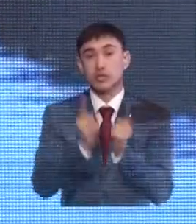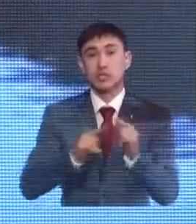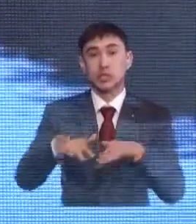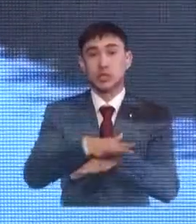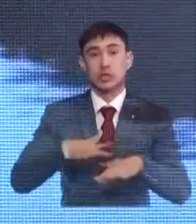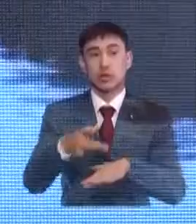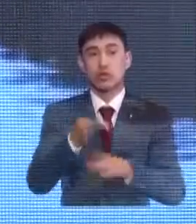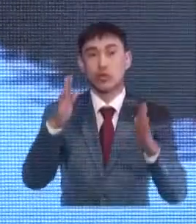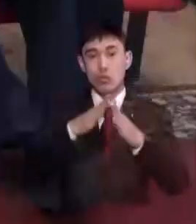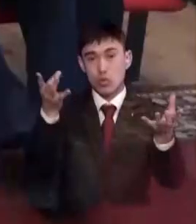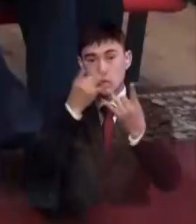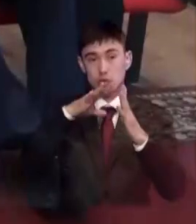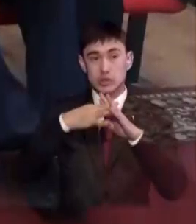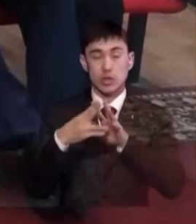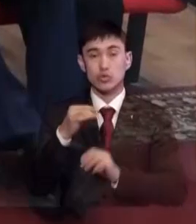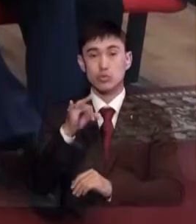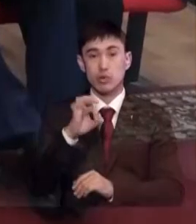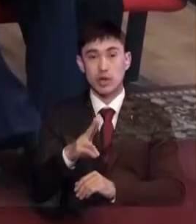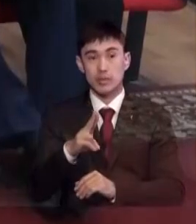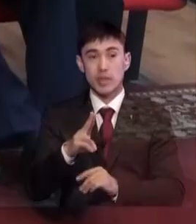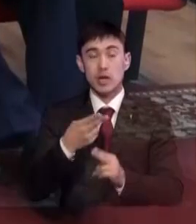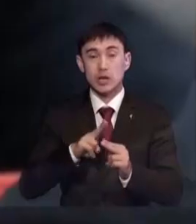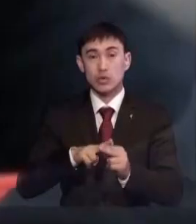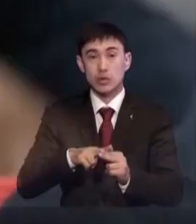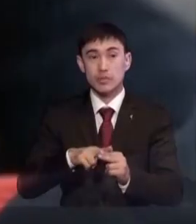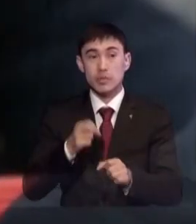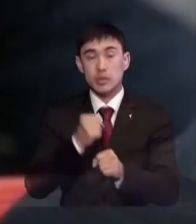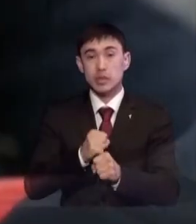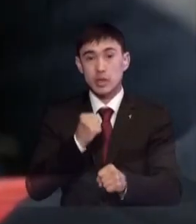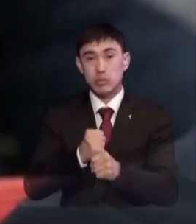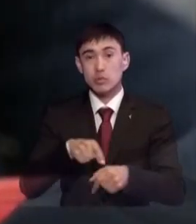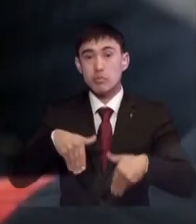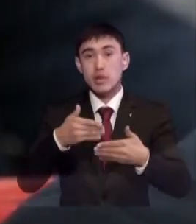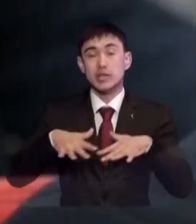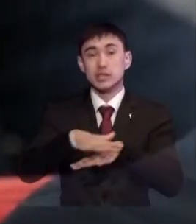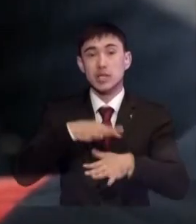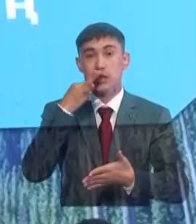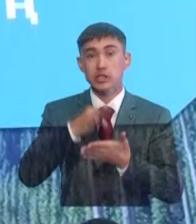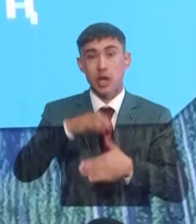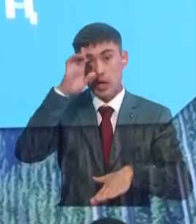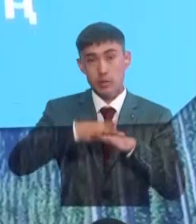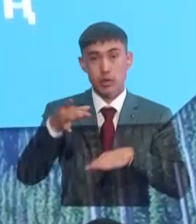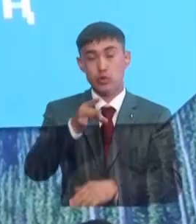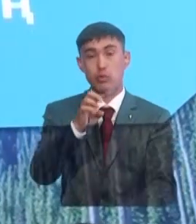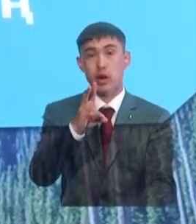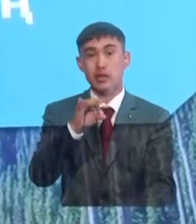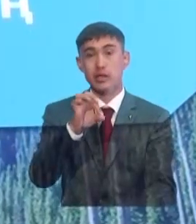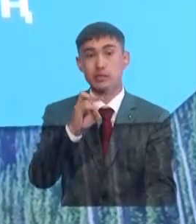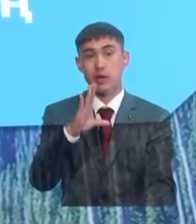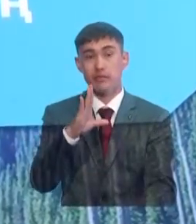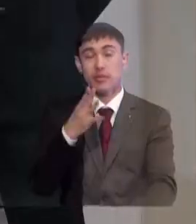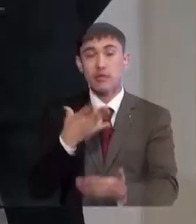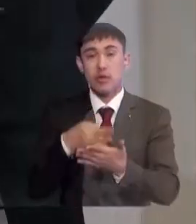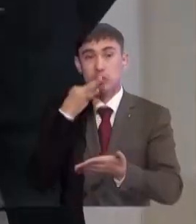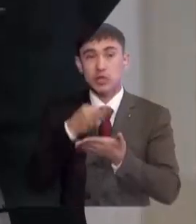жителями района в Доме культуры села Озунбулак, в рамках которой о проделанной работе перед населением отчитался аким района Нурбахат Тенгизбаев. В